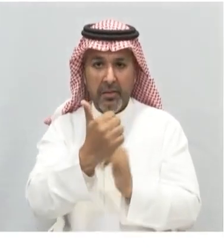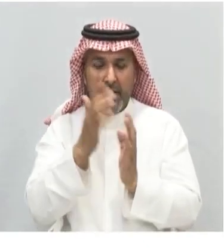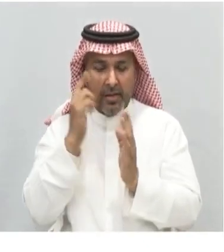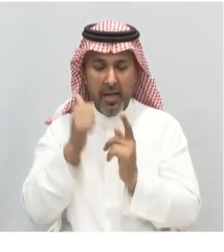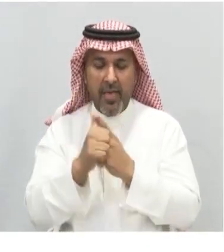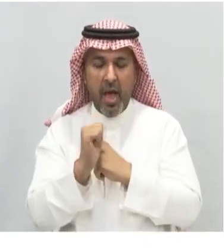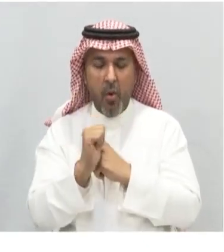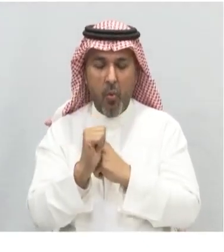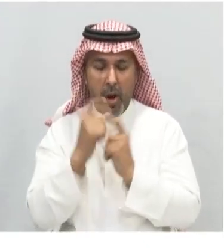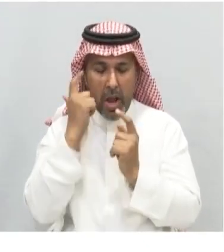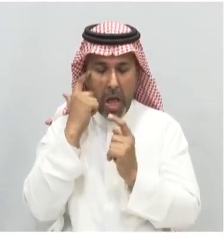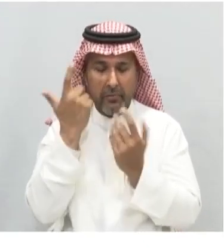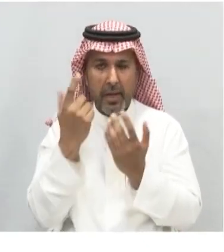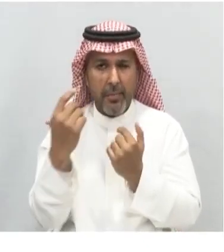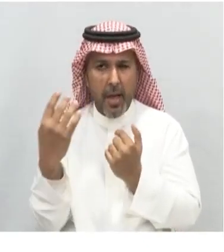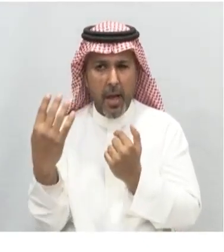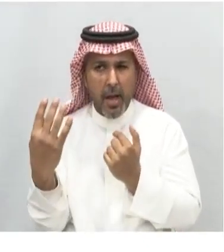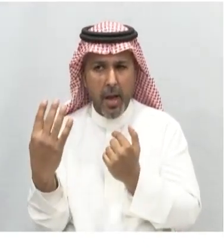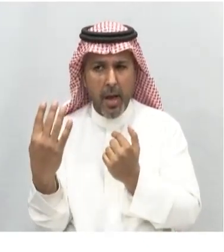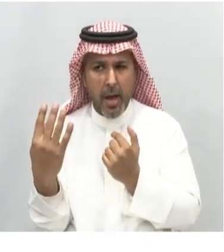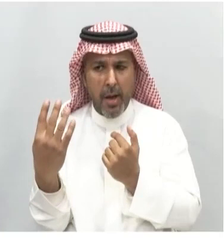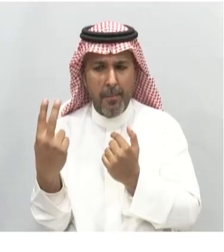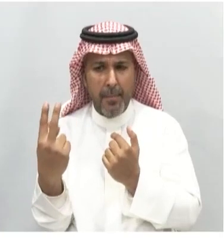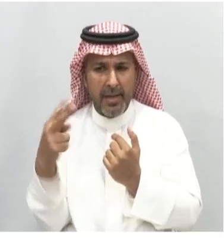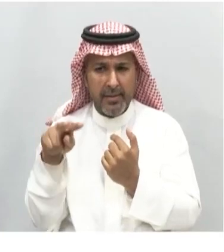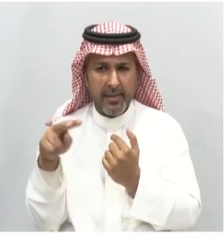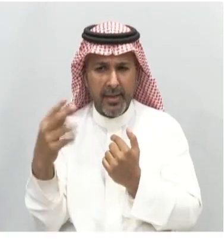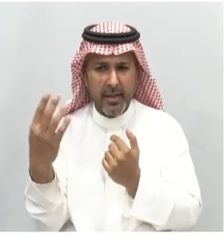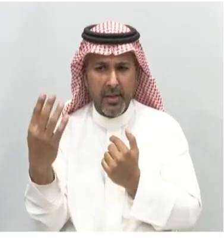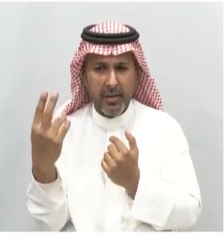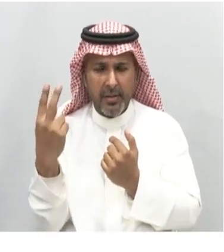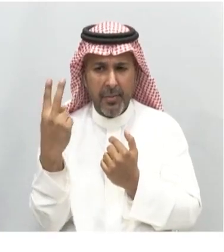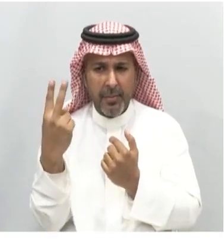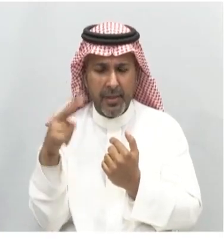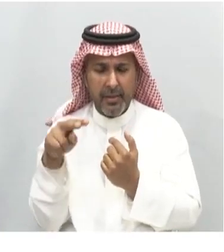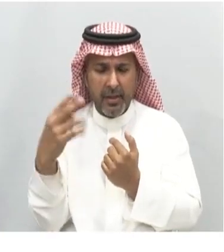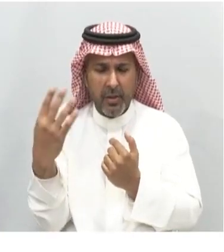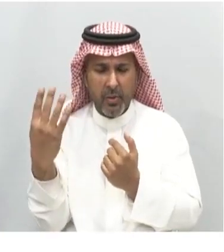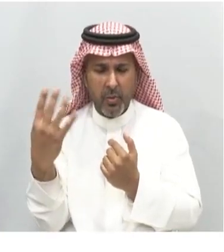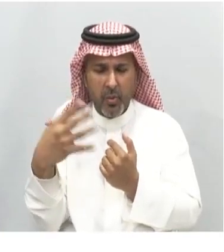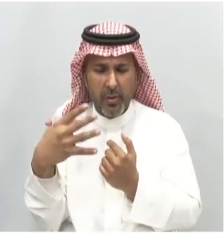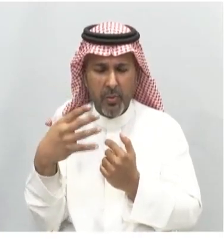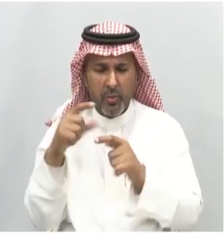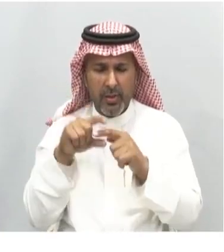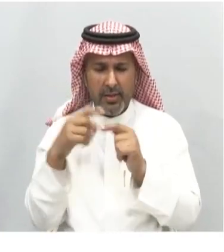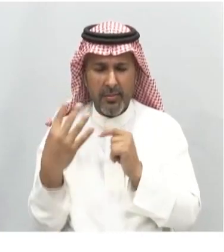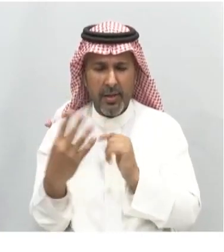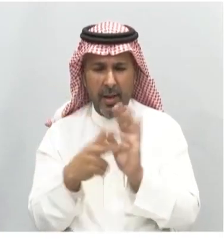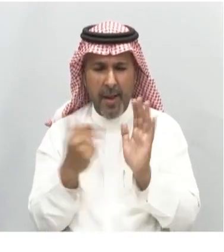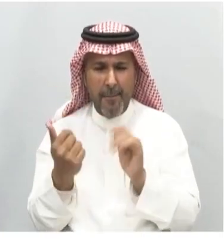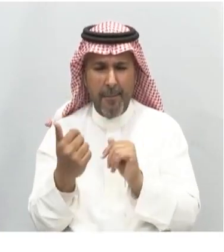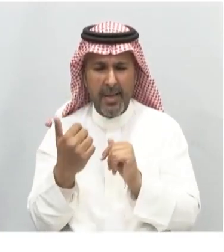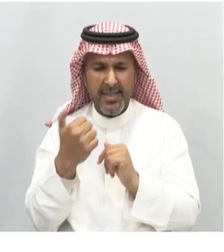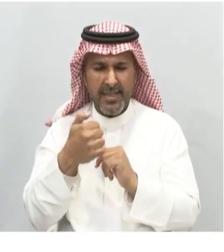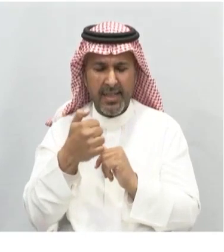هي ح حقيقه القسمه الاساسيه اذا 240 تقسيم 4 نقول 24 تق 4 تساوي